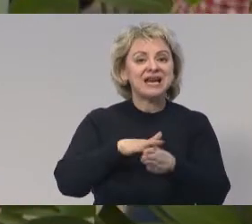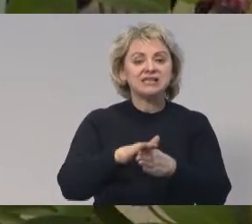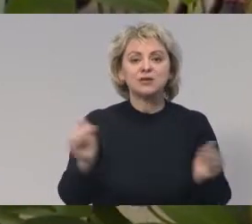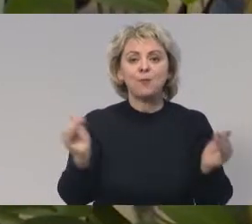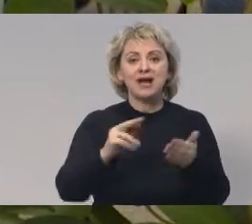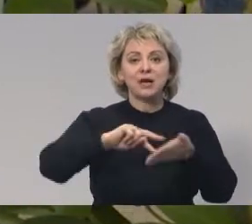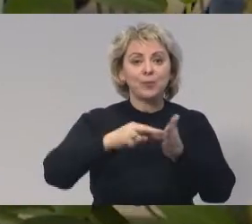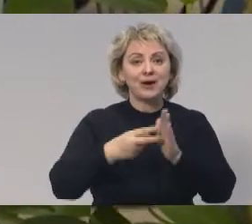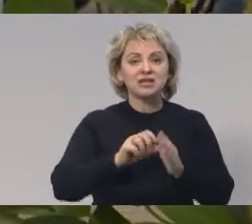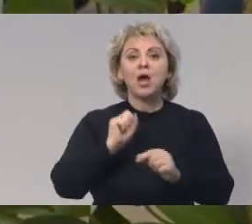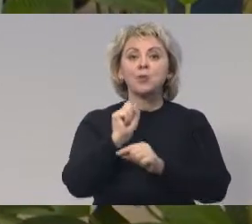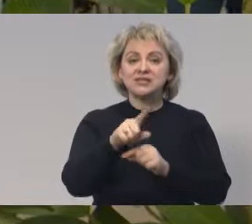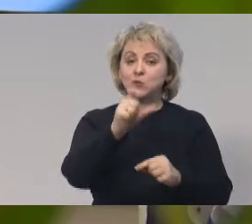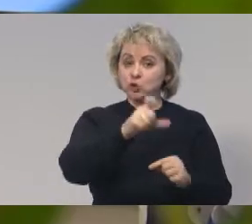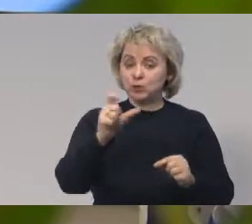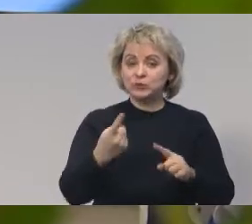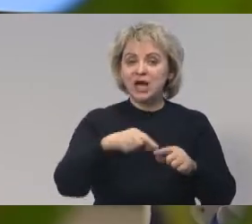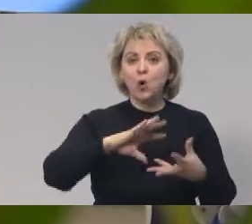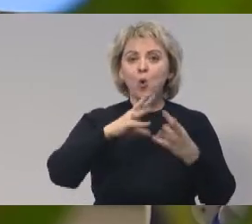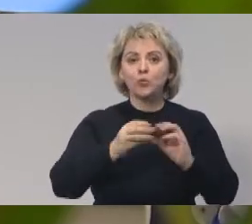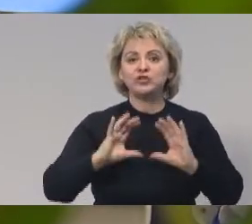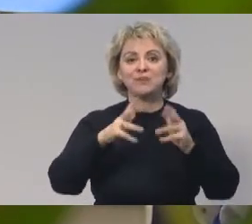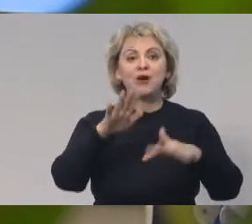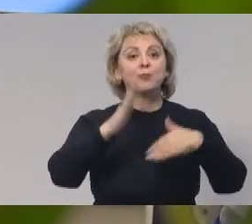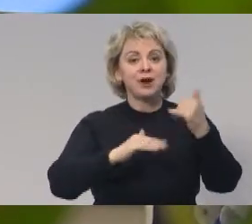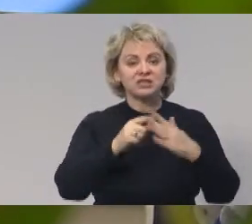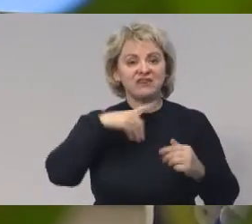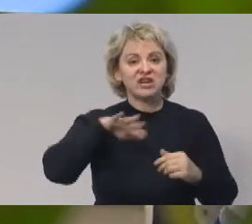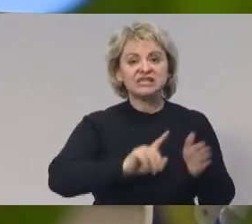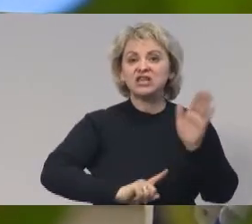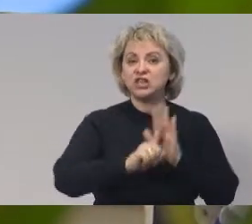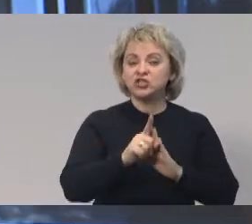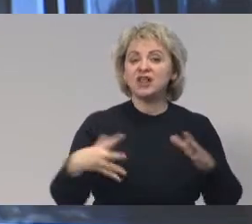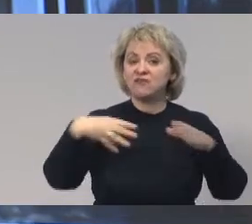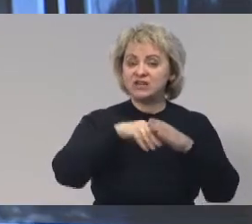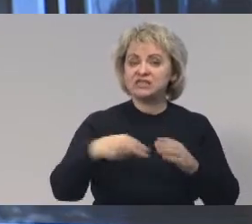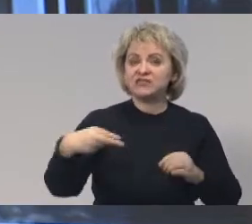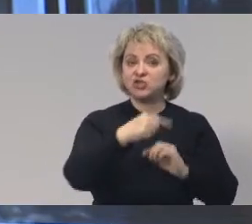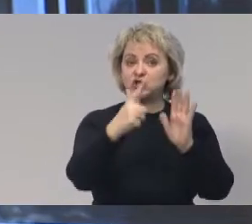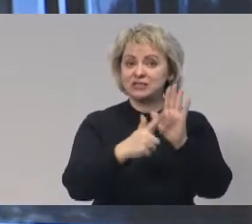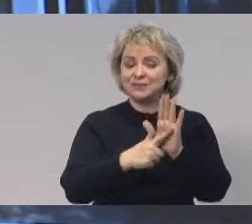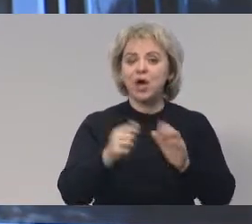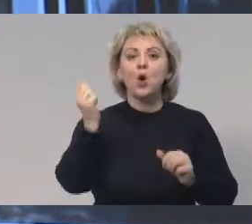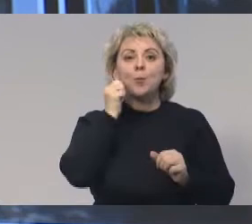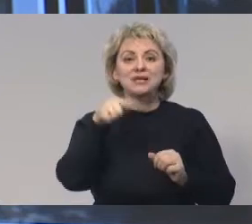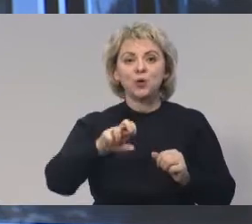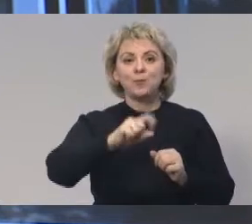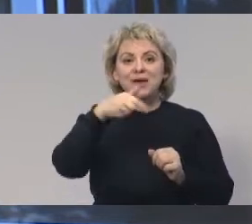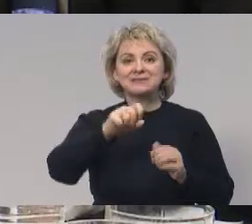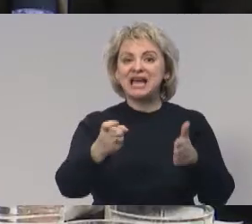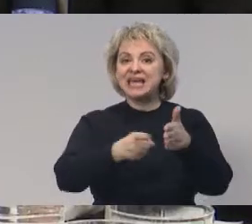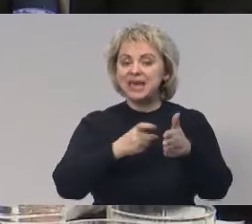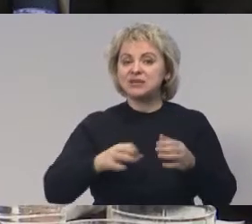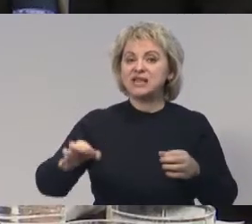реализации небольших проектов по запросам людей. Это общемировая практика. В России начала вводиться в 2017-м в Московской, Пермской